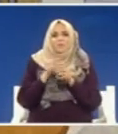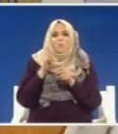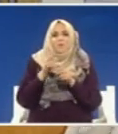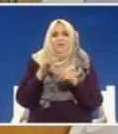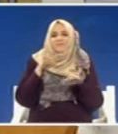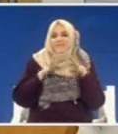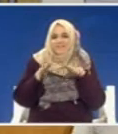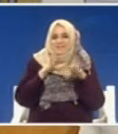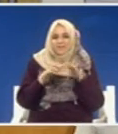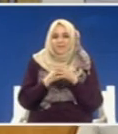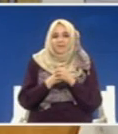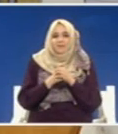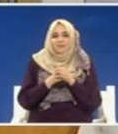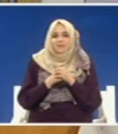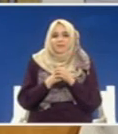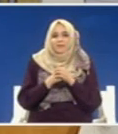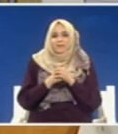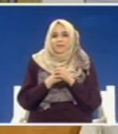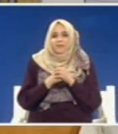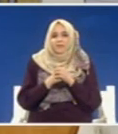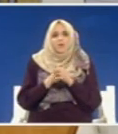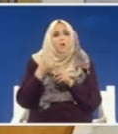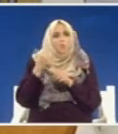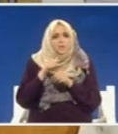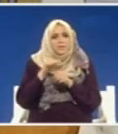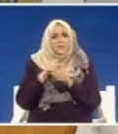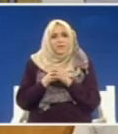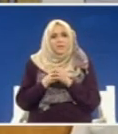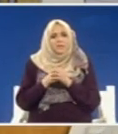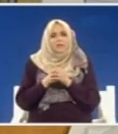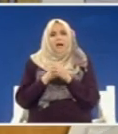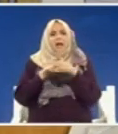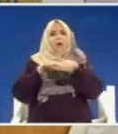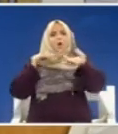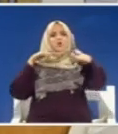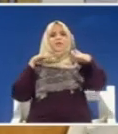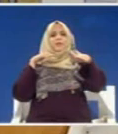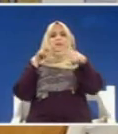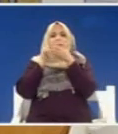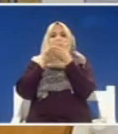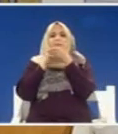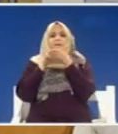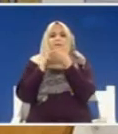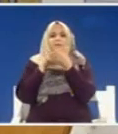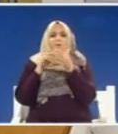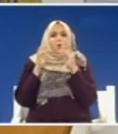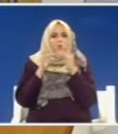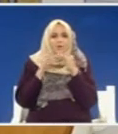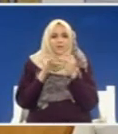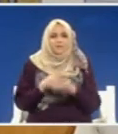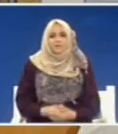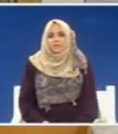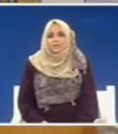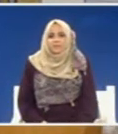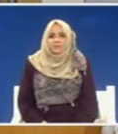الآلام والمتاعب التي يتلقاها، جاز له أن يقرأ وهو مستلقيا على فراشه وهو على